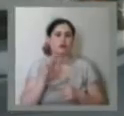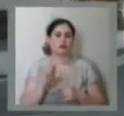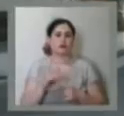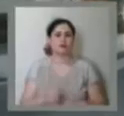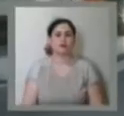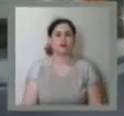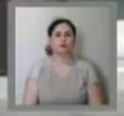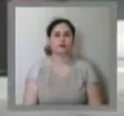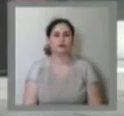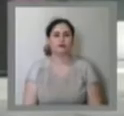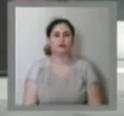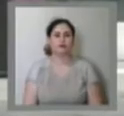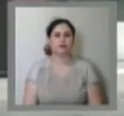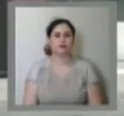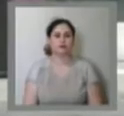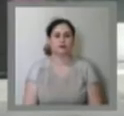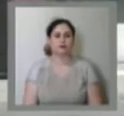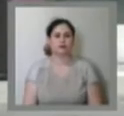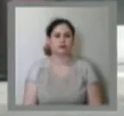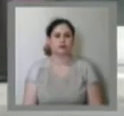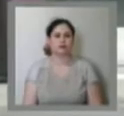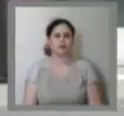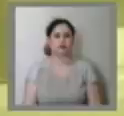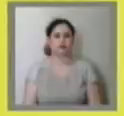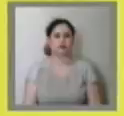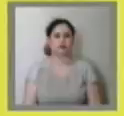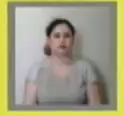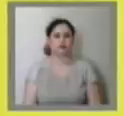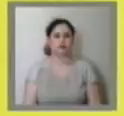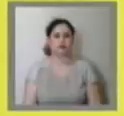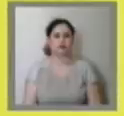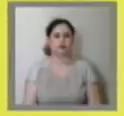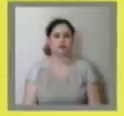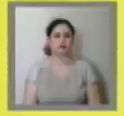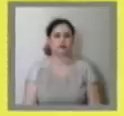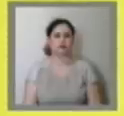Протопопова, Ігор Печенко. Новини на Суспільному. Херсонщина.